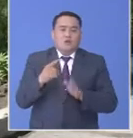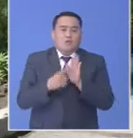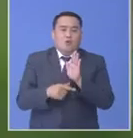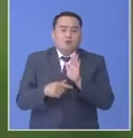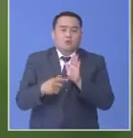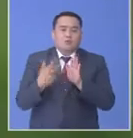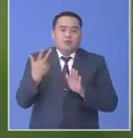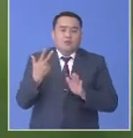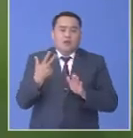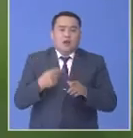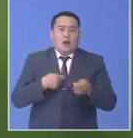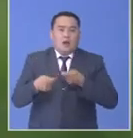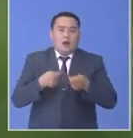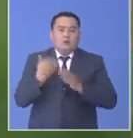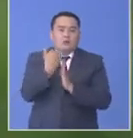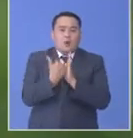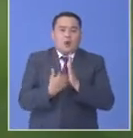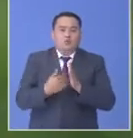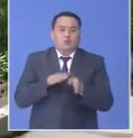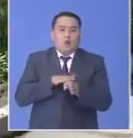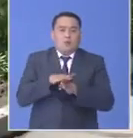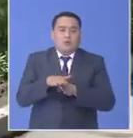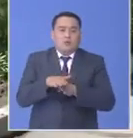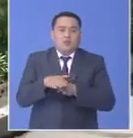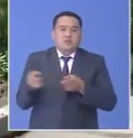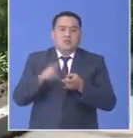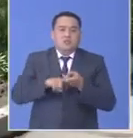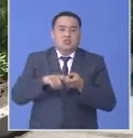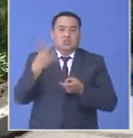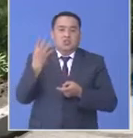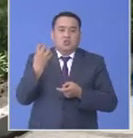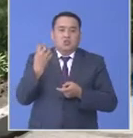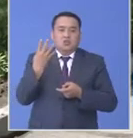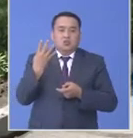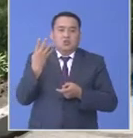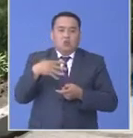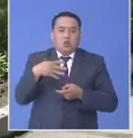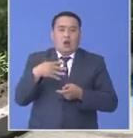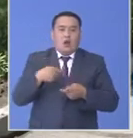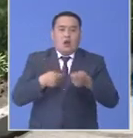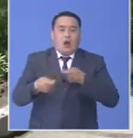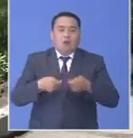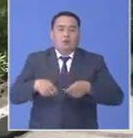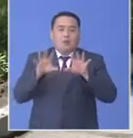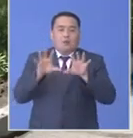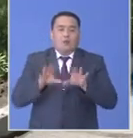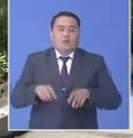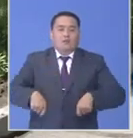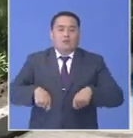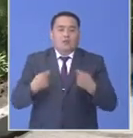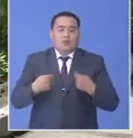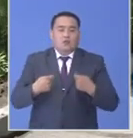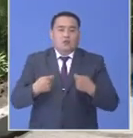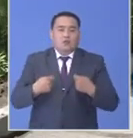3983 административных протокола. В связи со статьей 440 Кодекса об административных правонарушениях было